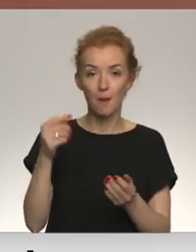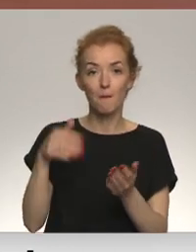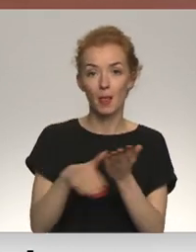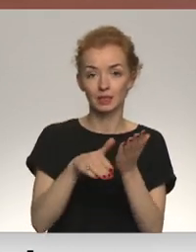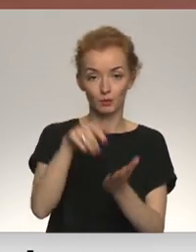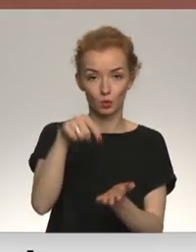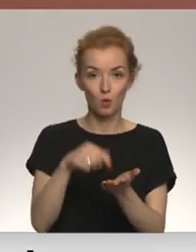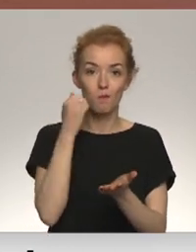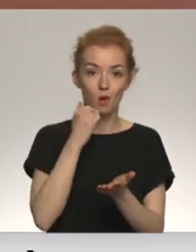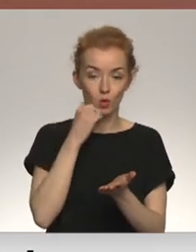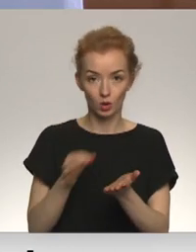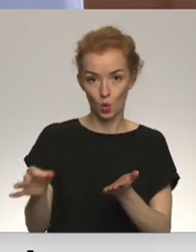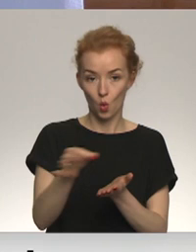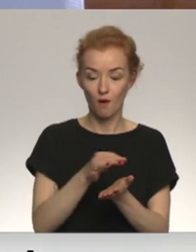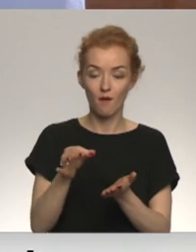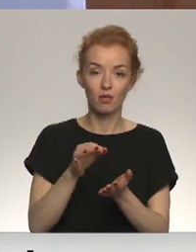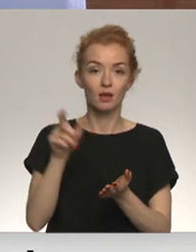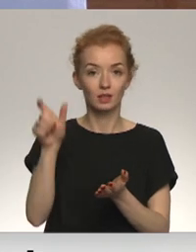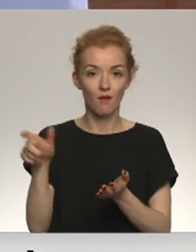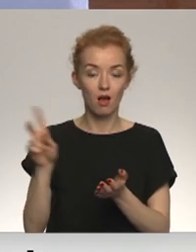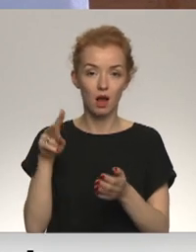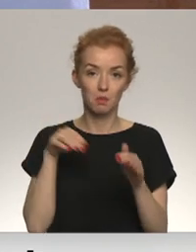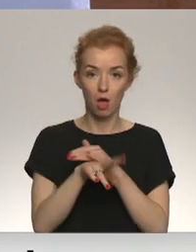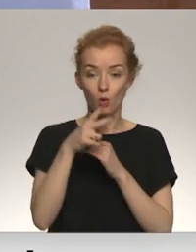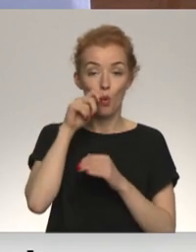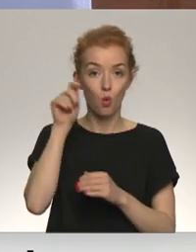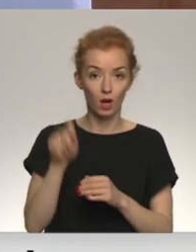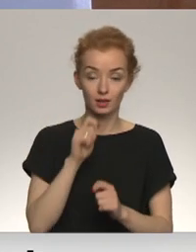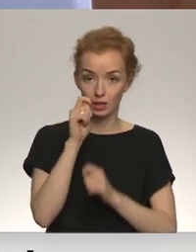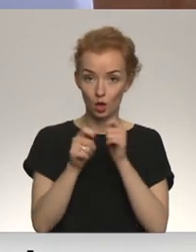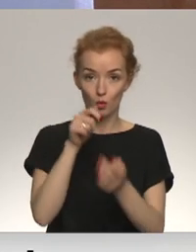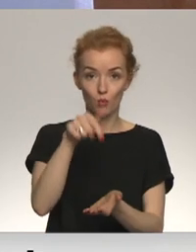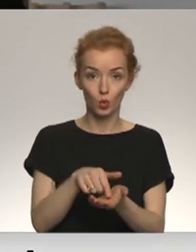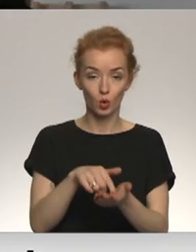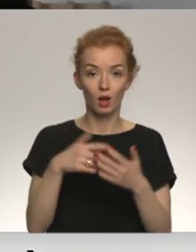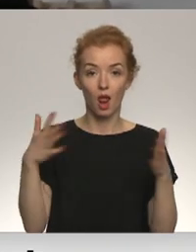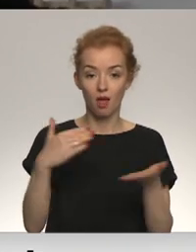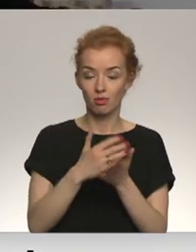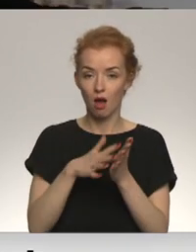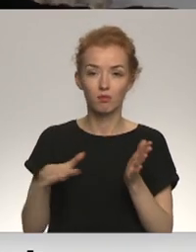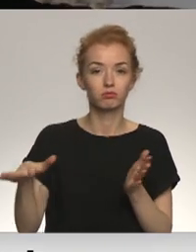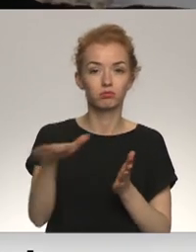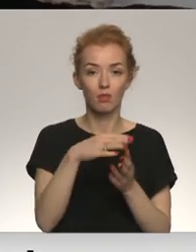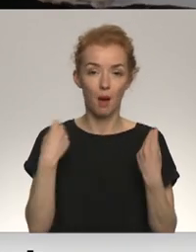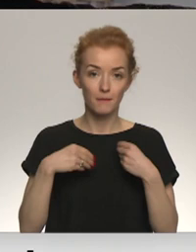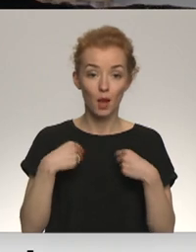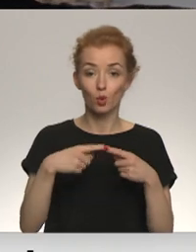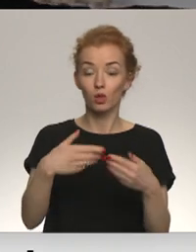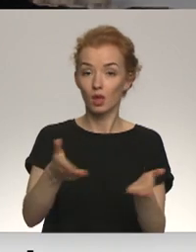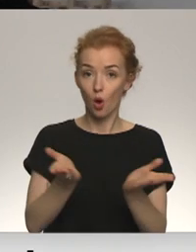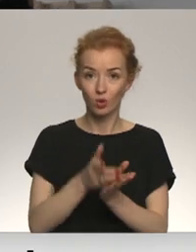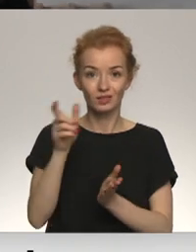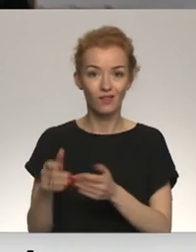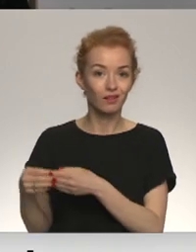punkts Bauskas novadā reģistrētajiem kara bēgļiem no Ukrainas. Ziedojuma punktu taupu lielāko daļu aizņem apģērbi un trauki, ko